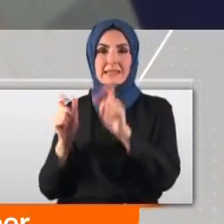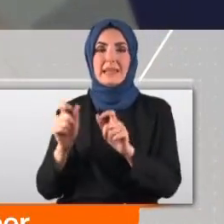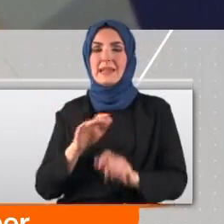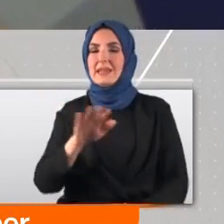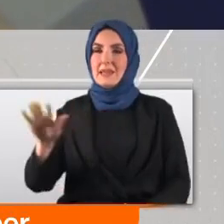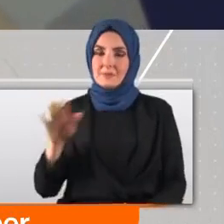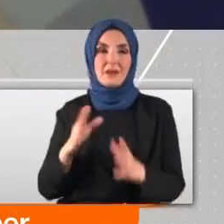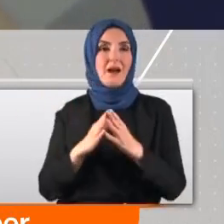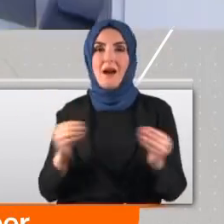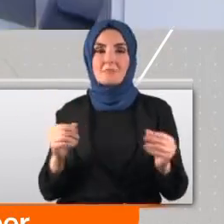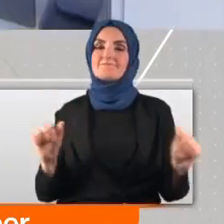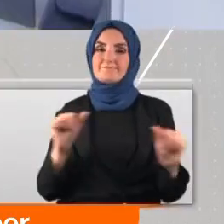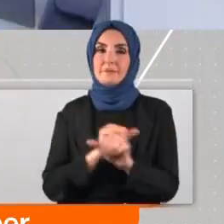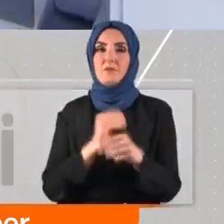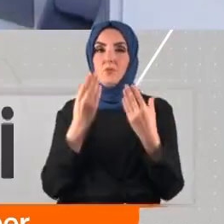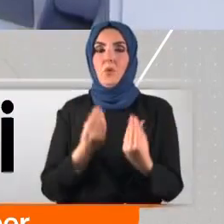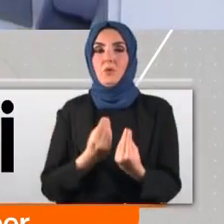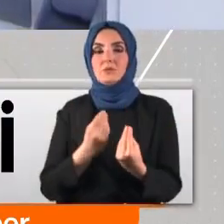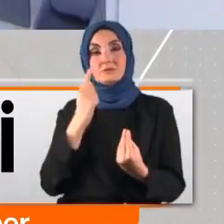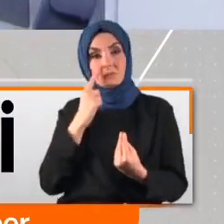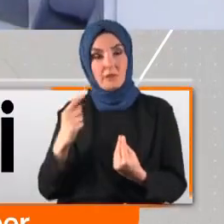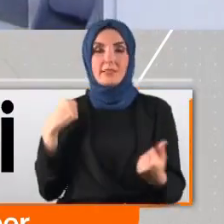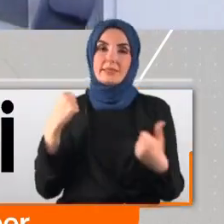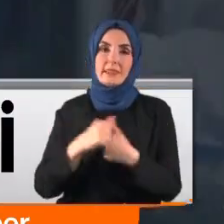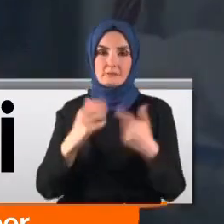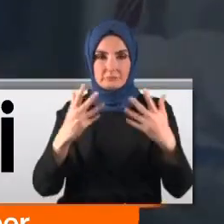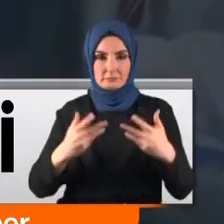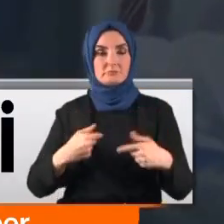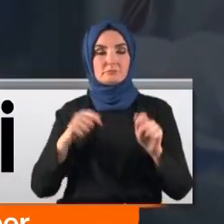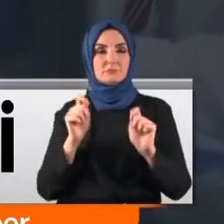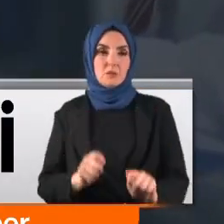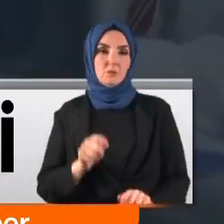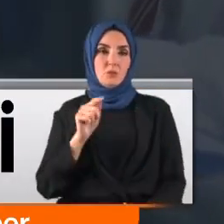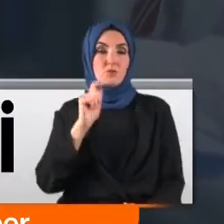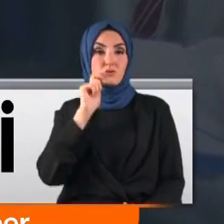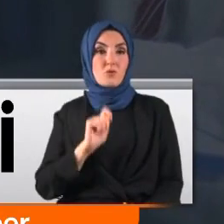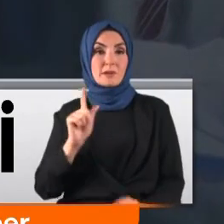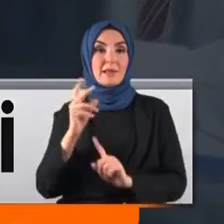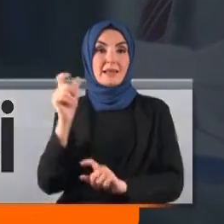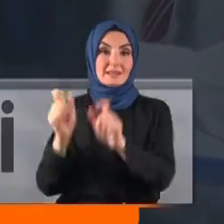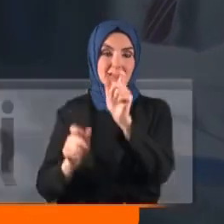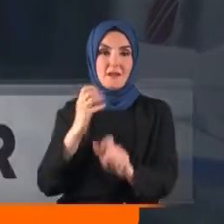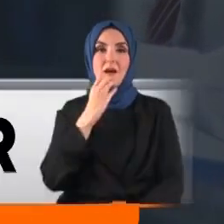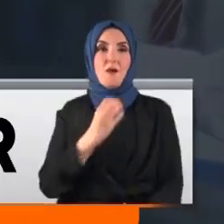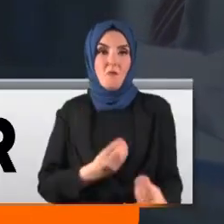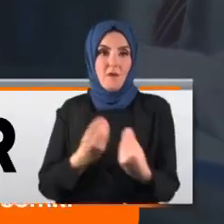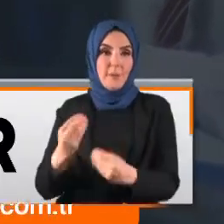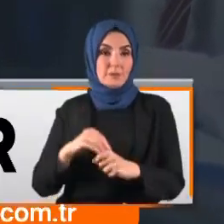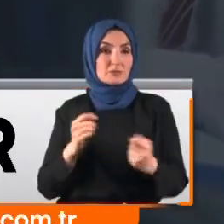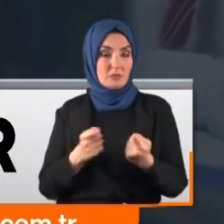kayıplarını telafi edecek şekilde tekrar gözden geçireceğiz. Sözleşmelilere kadro içinde çalışmalar